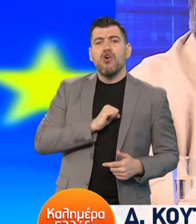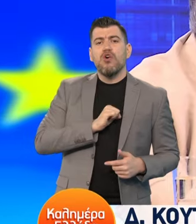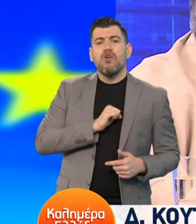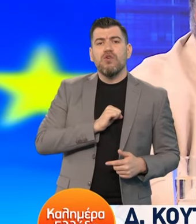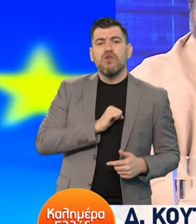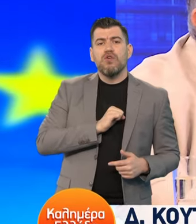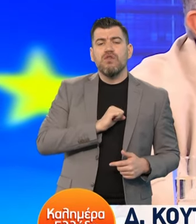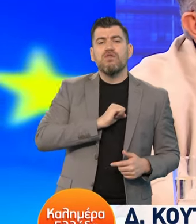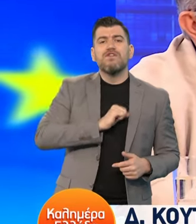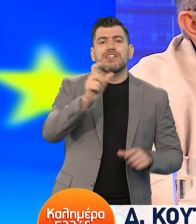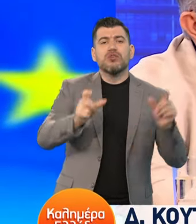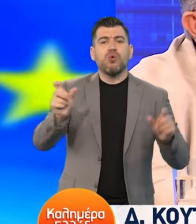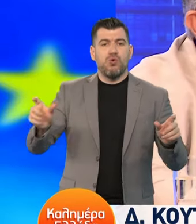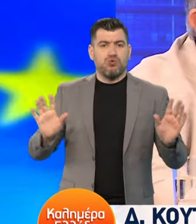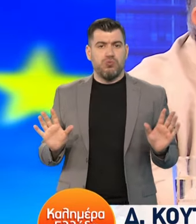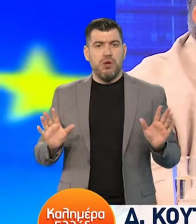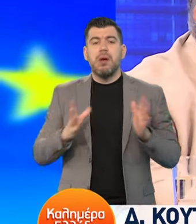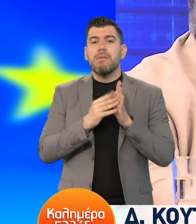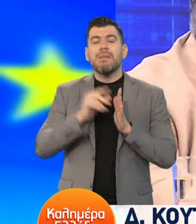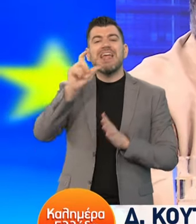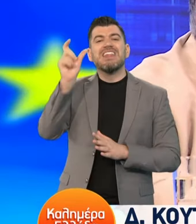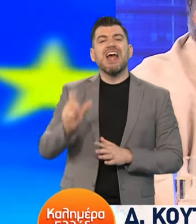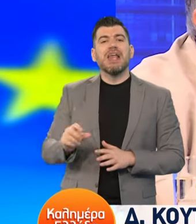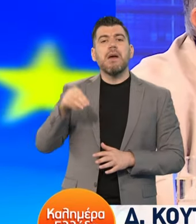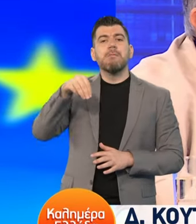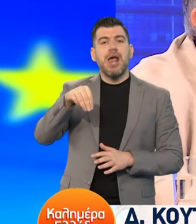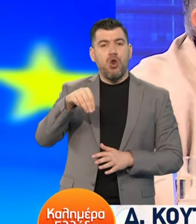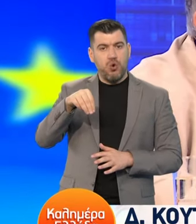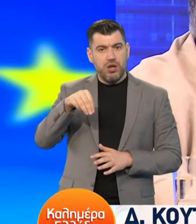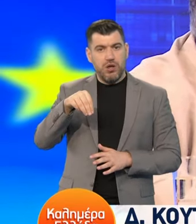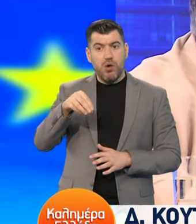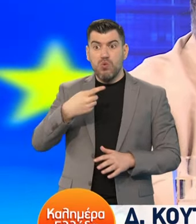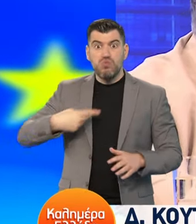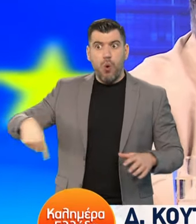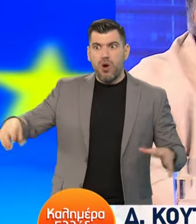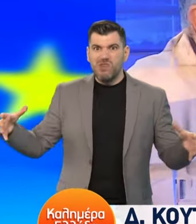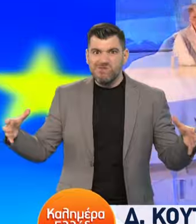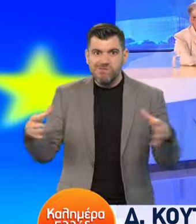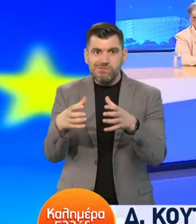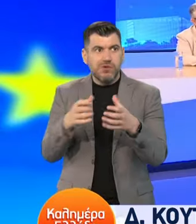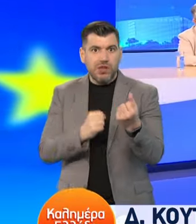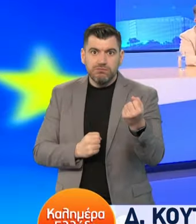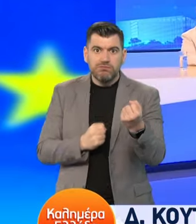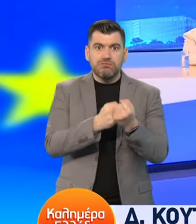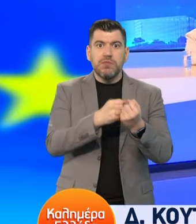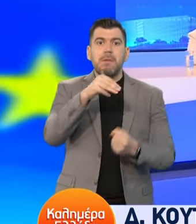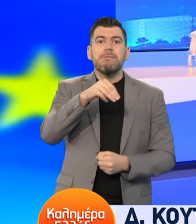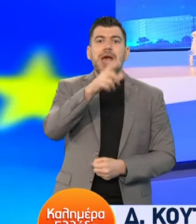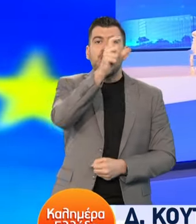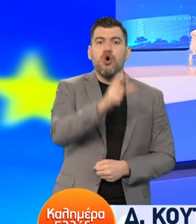ο μπαμπούλας και ενώθηκαν όλοι για να μην βγει η Μελόνι και τελικά βγήκε η Μελόνι και έβλεπε